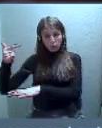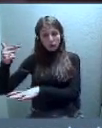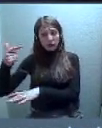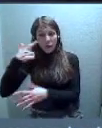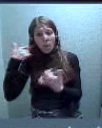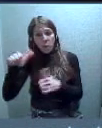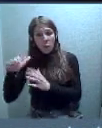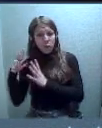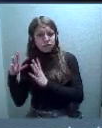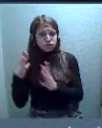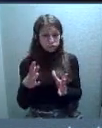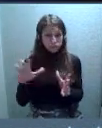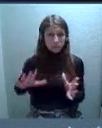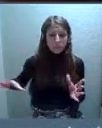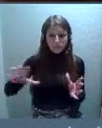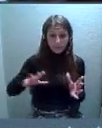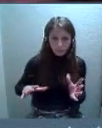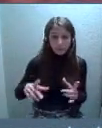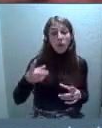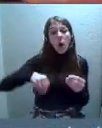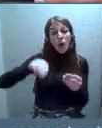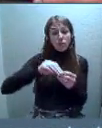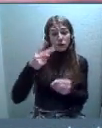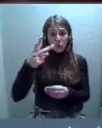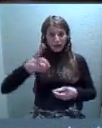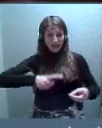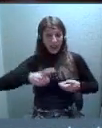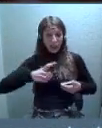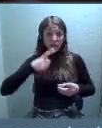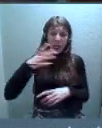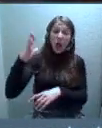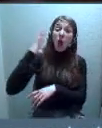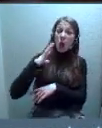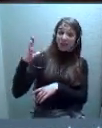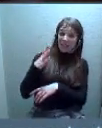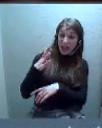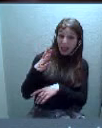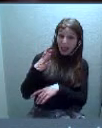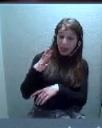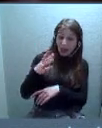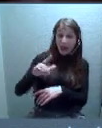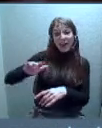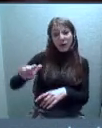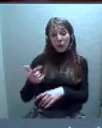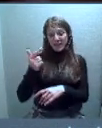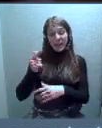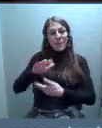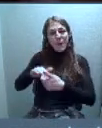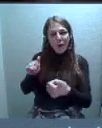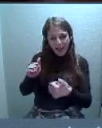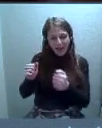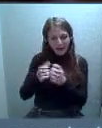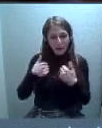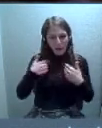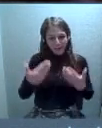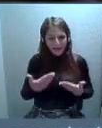avons. Les deux directeurs, alors le précédent, celui avec qui j'ai commencé l'aventure, celui qui continue avec moi, et puis